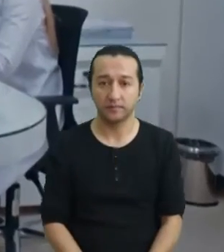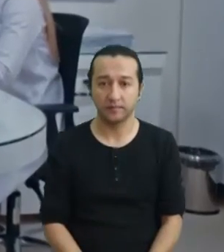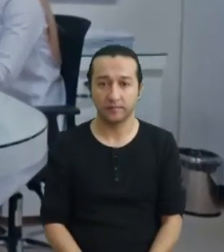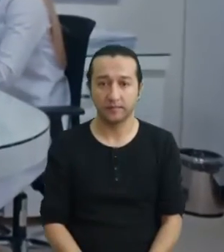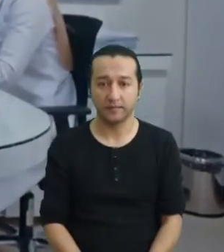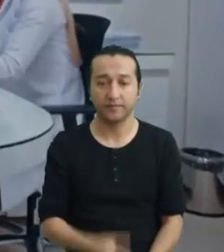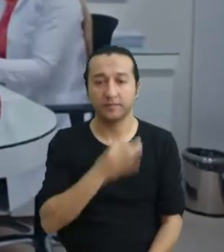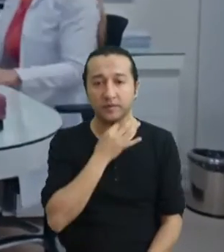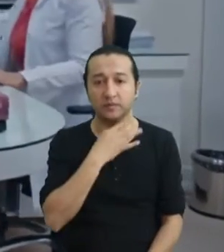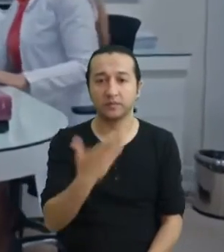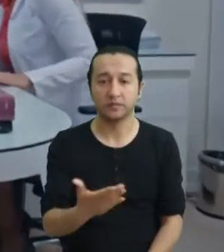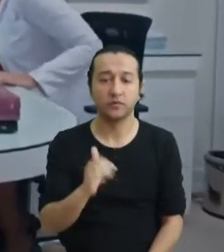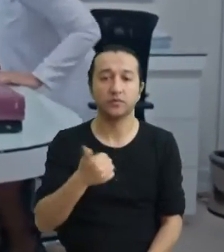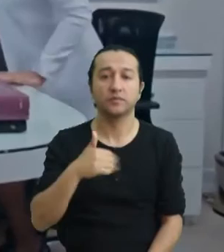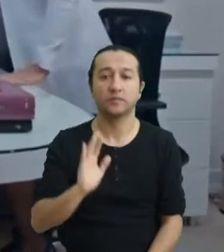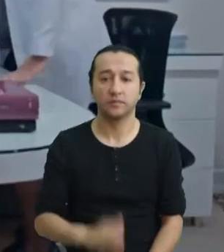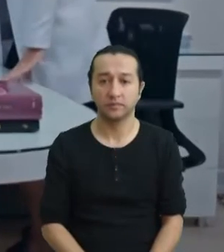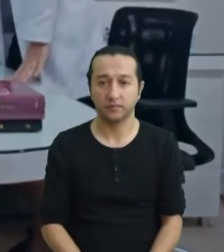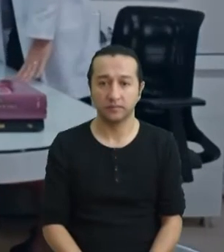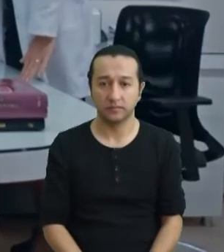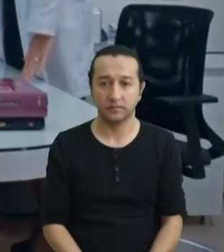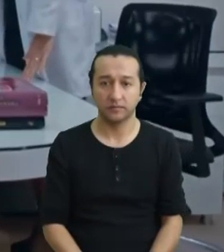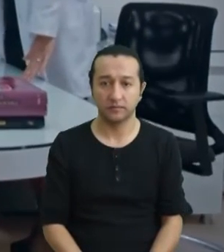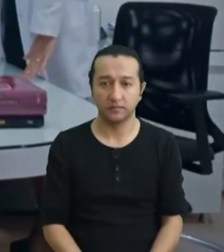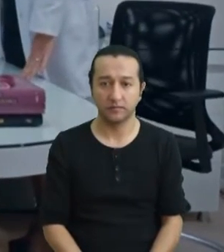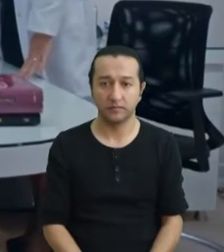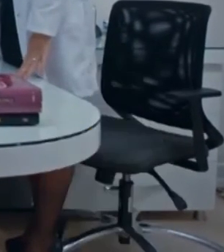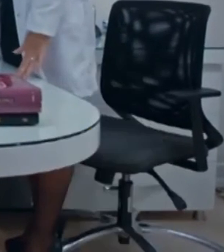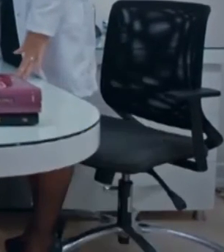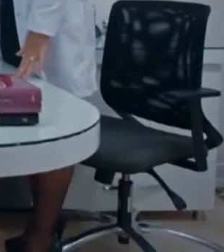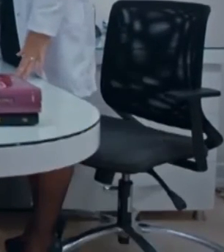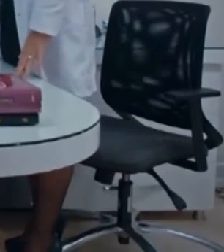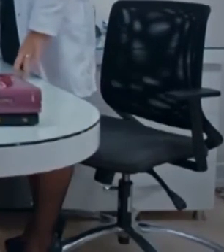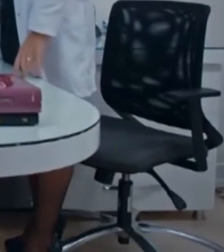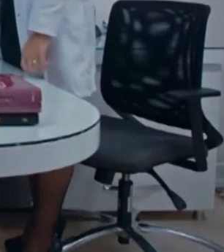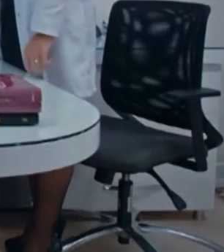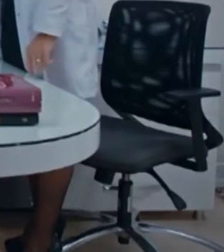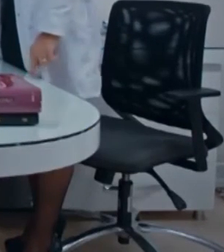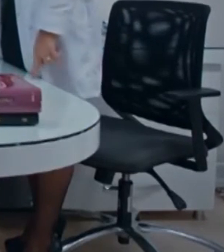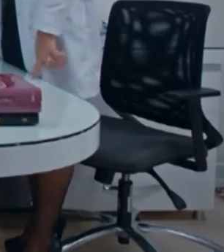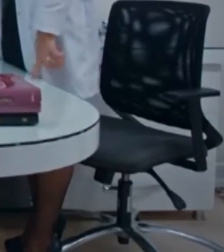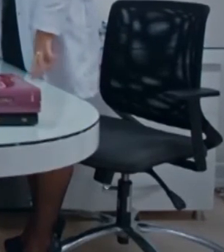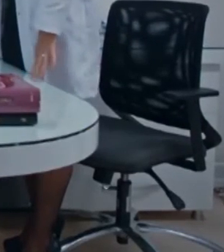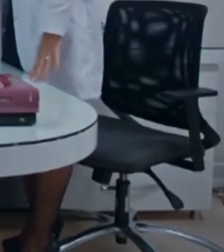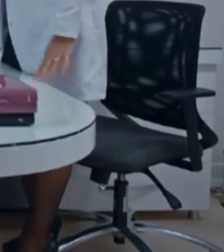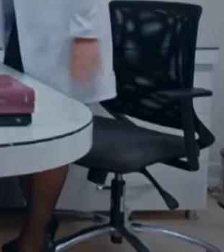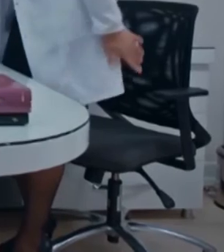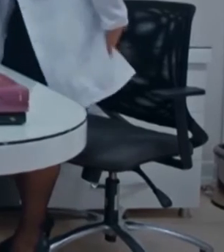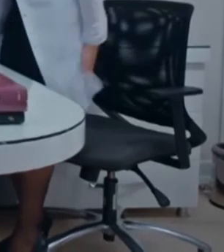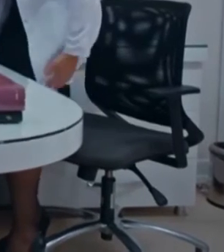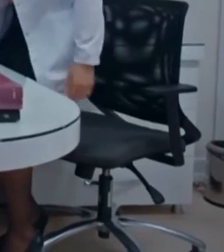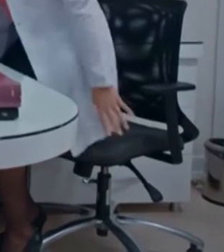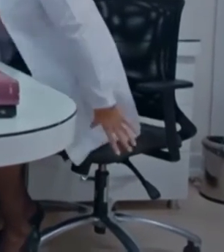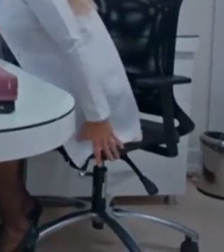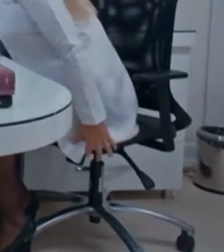Kalktı. Teşekkür ederim. Rica ederim. Doktor da ayaklandı. Masanın arkasında Polat çıkana kadar ayakta bekledi. Sarışın, uzun saçlı,